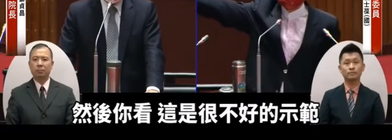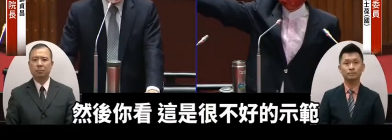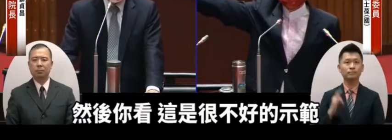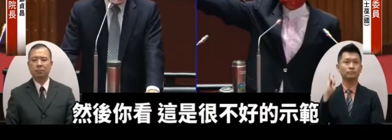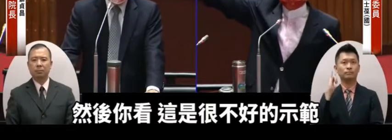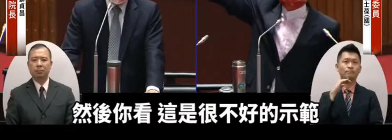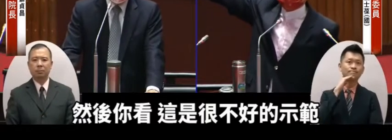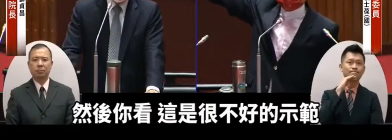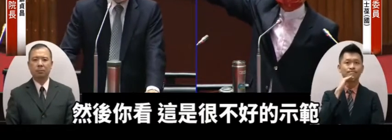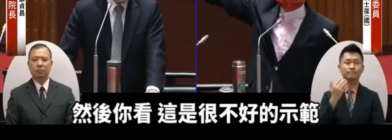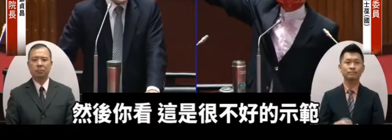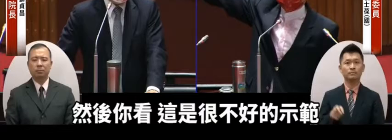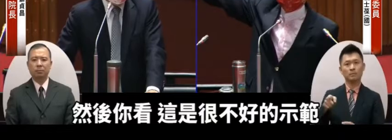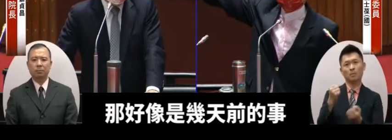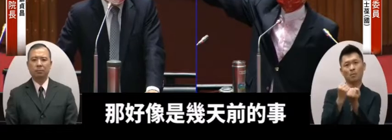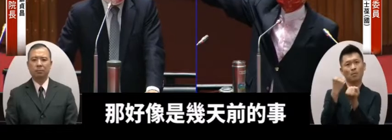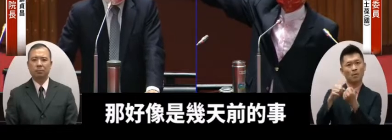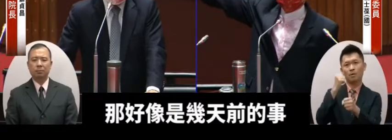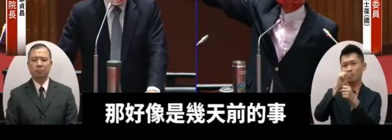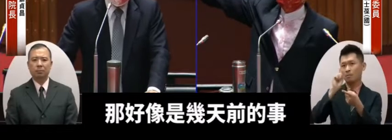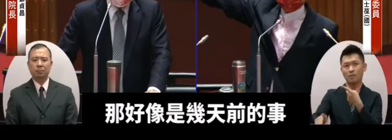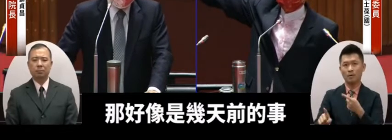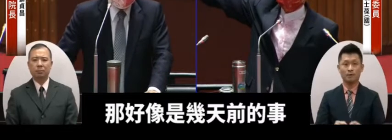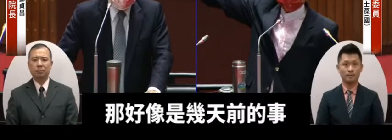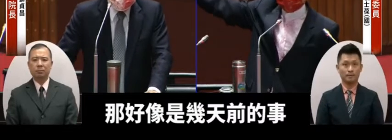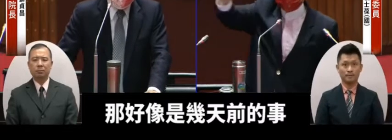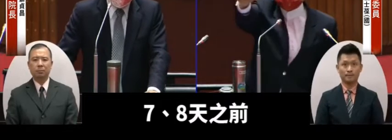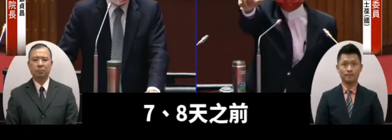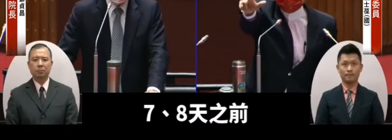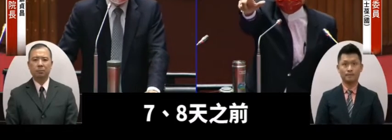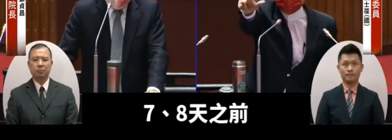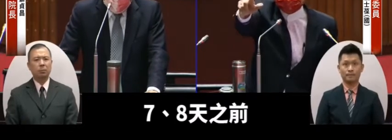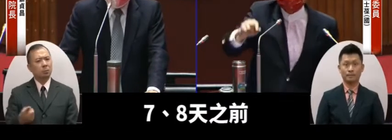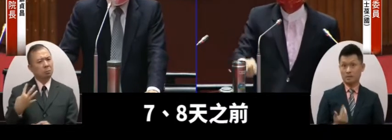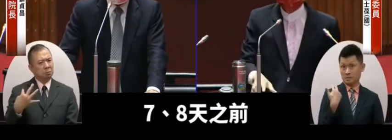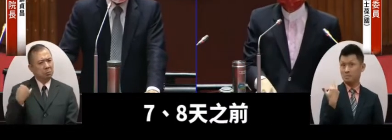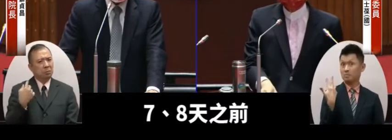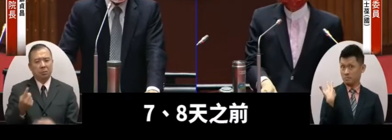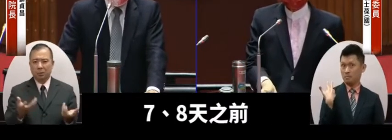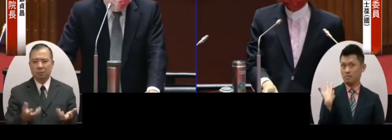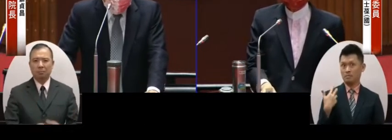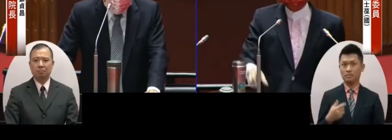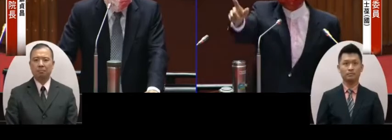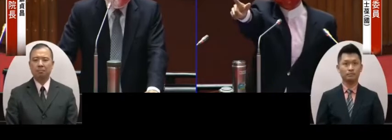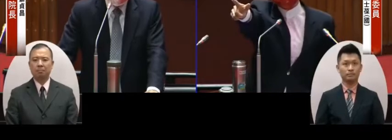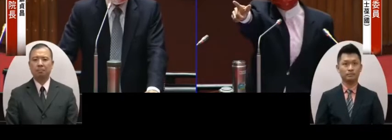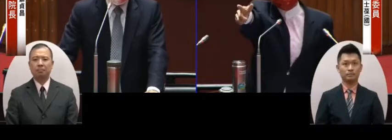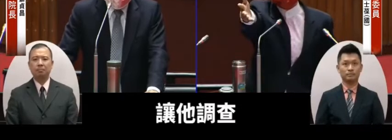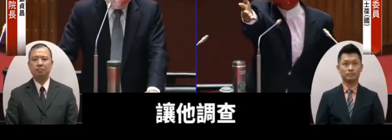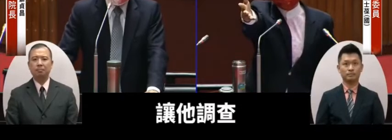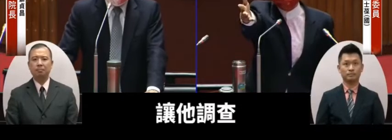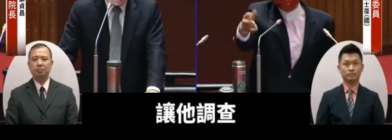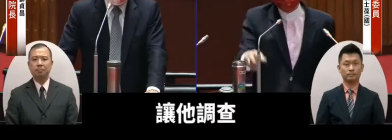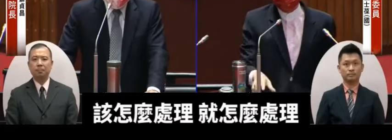呢、啊，这是一个很不好的示范呢、啊。 那好像是几天前的事了哈， 七八天之前。 好，但总是